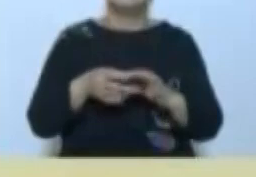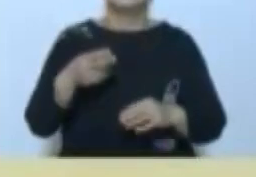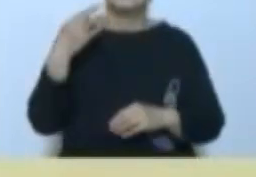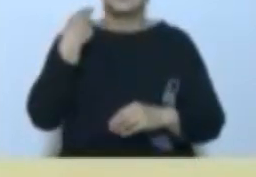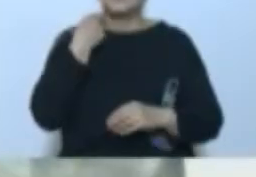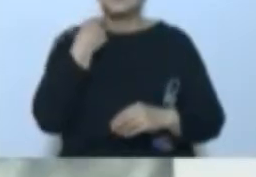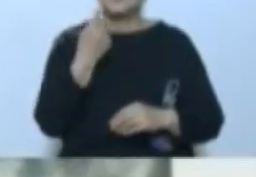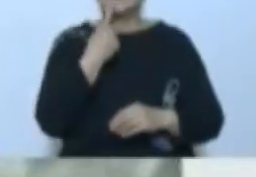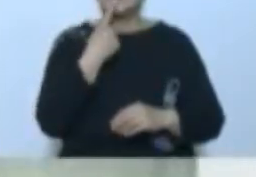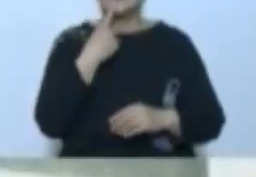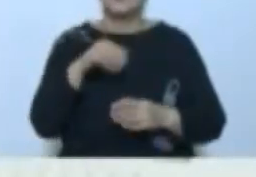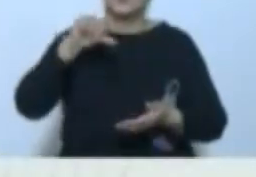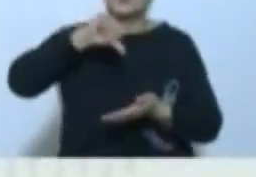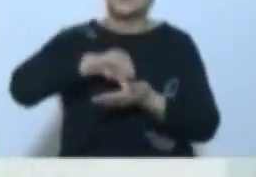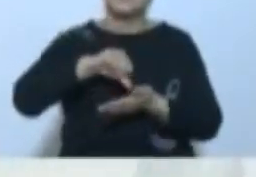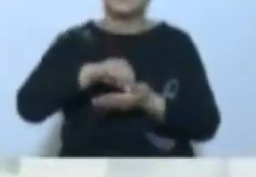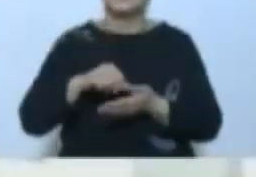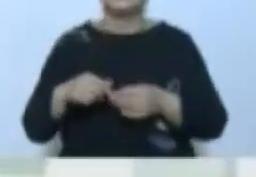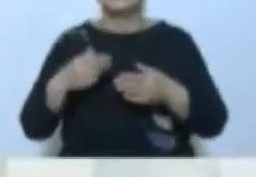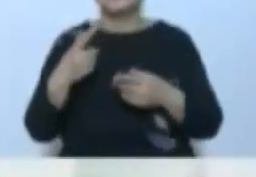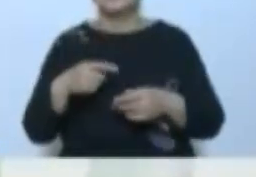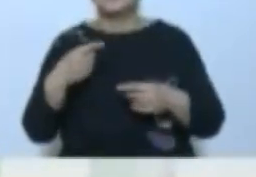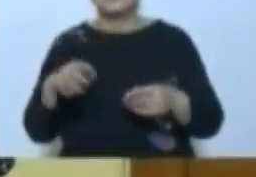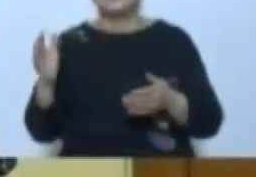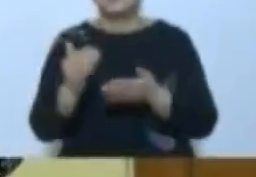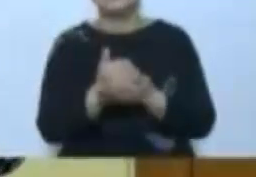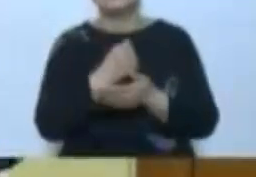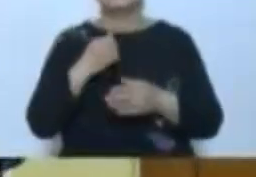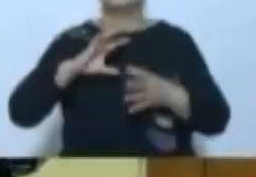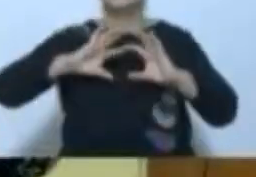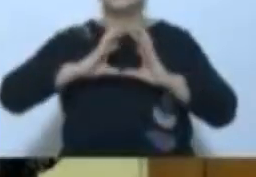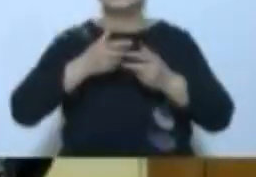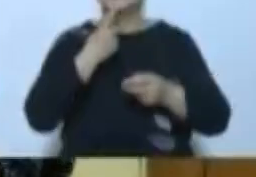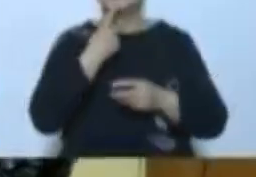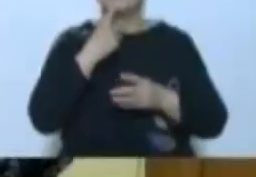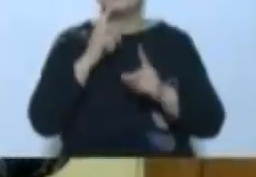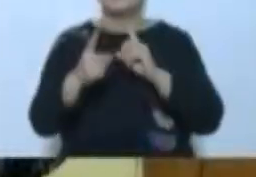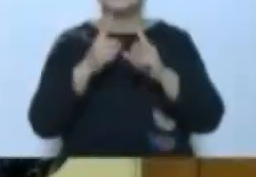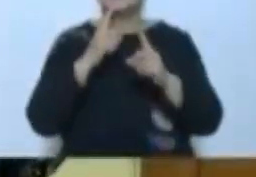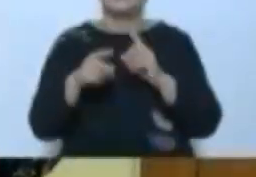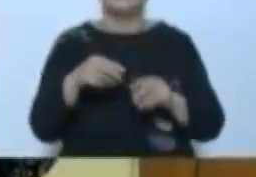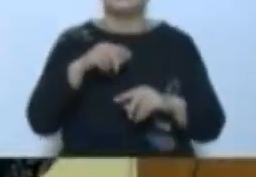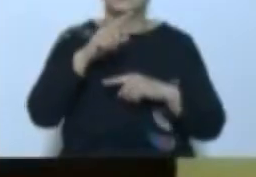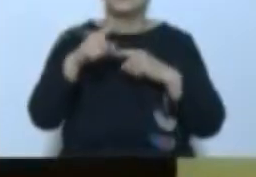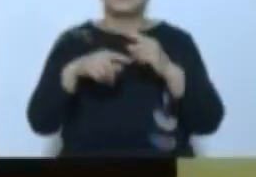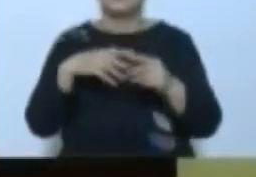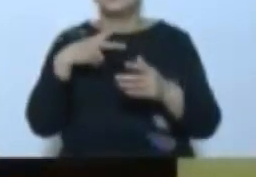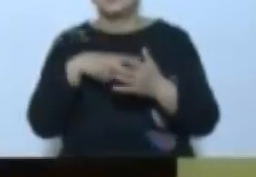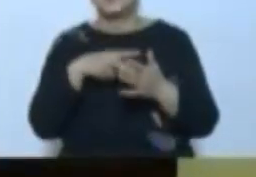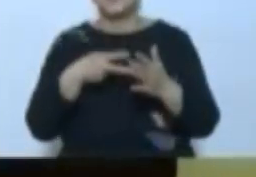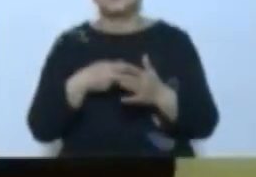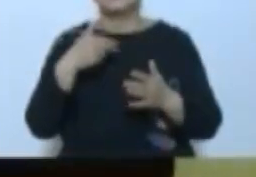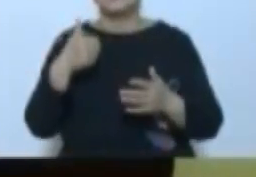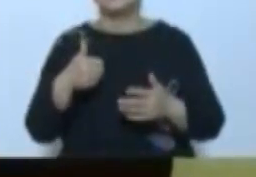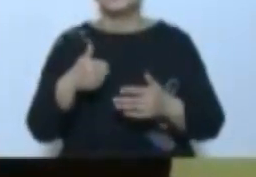в научных проектах и не раз занимала призовые места. Помимо владения международным языком общения, у нее хорошие оценки и по другим предметам.